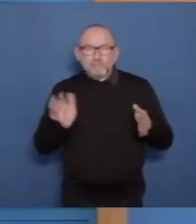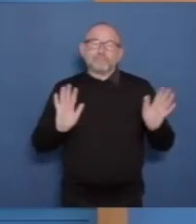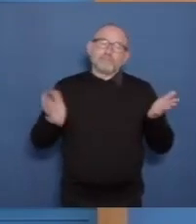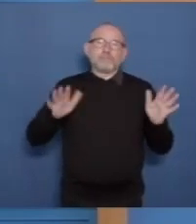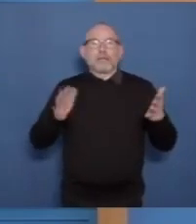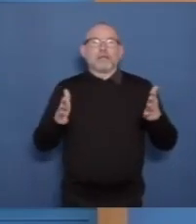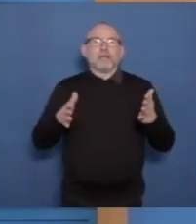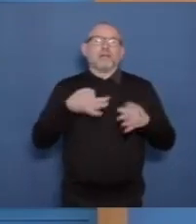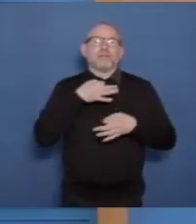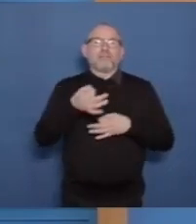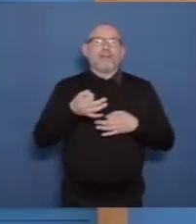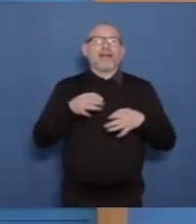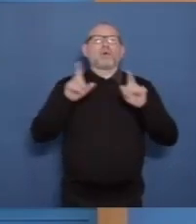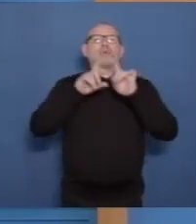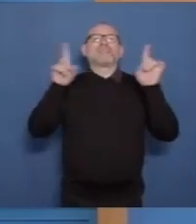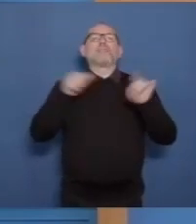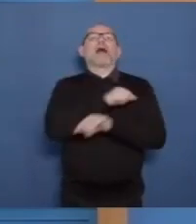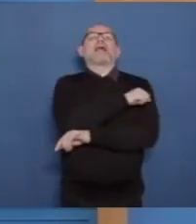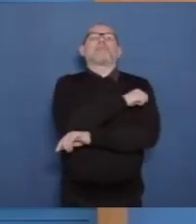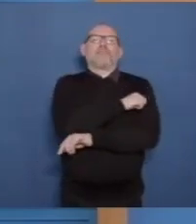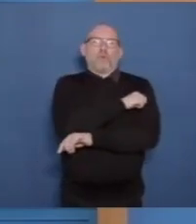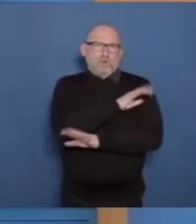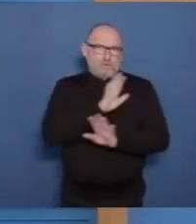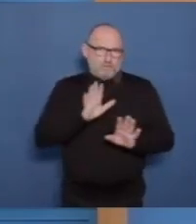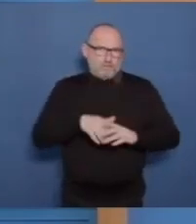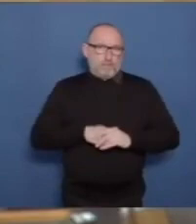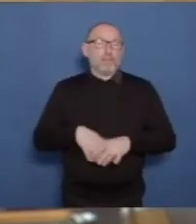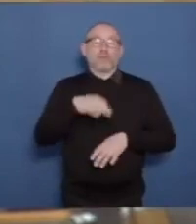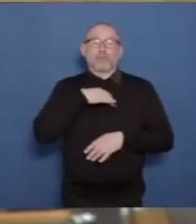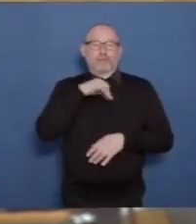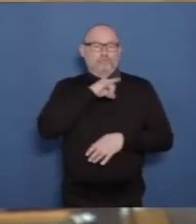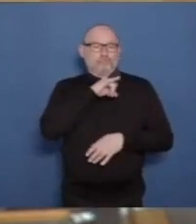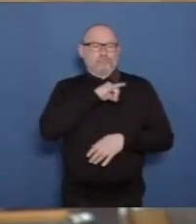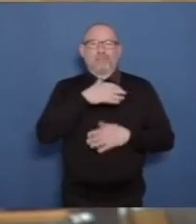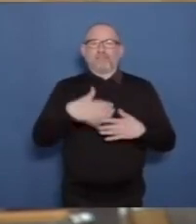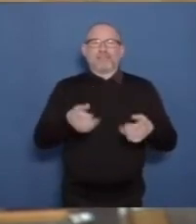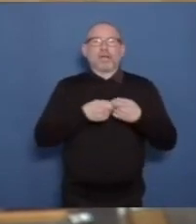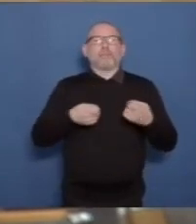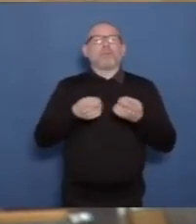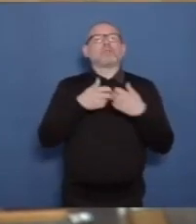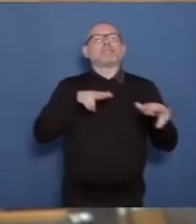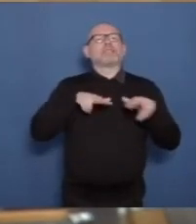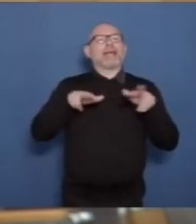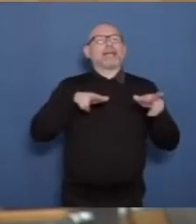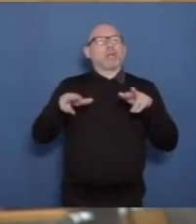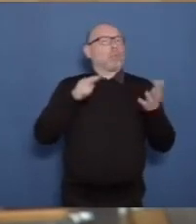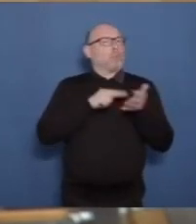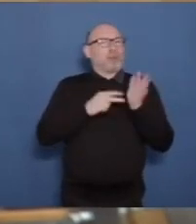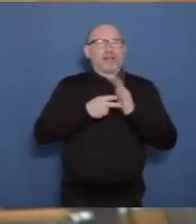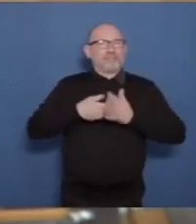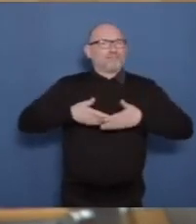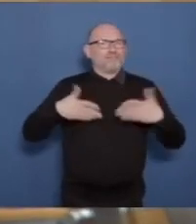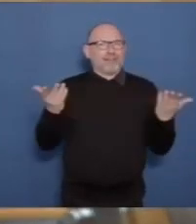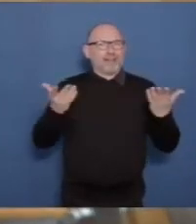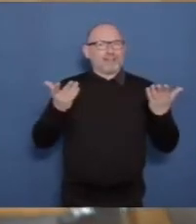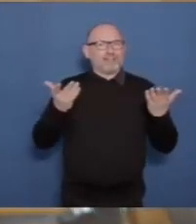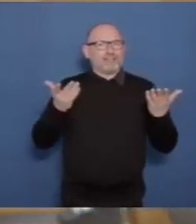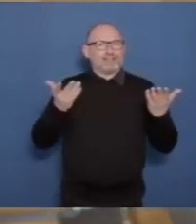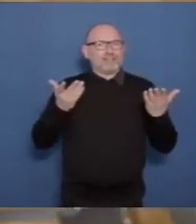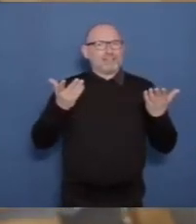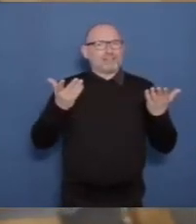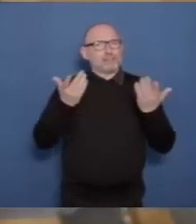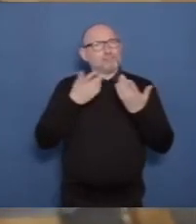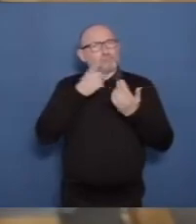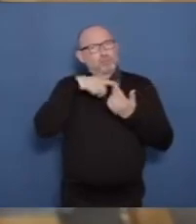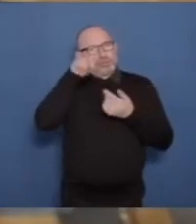Großthema Impfung. Mich würde interessieren, wie die Bundesregierung plant, mit deutschen Staatsbürgern